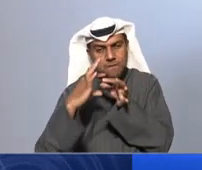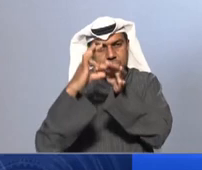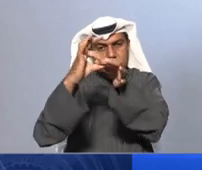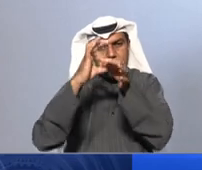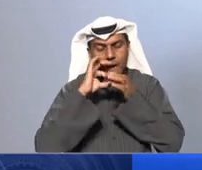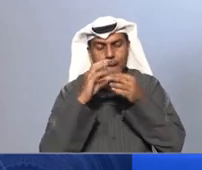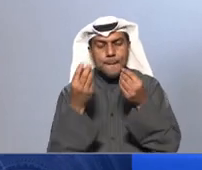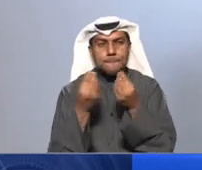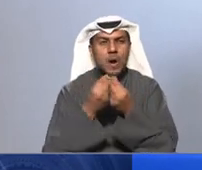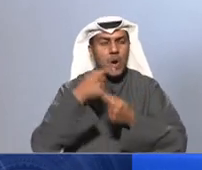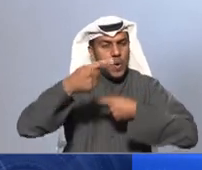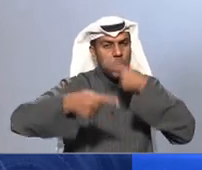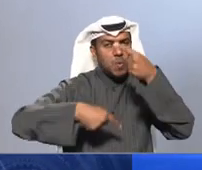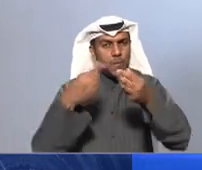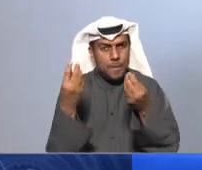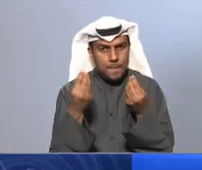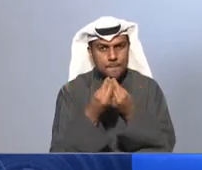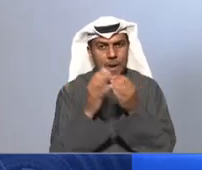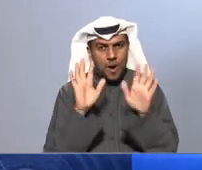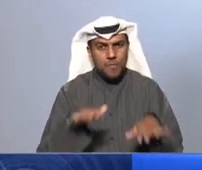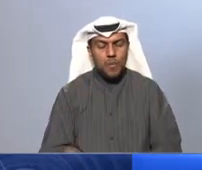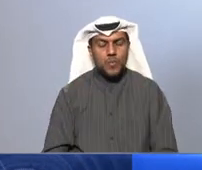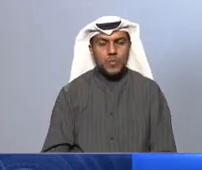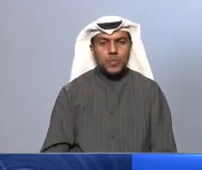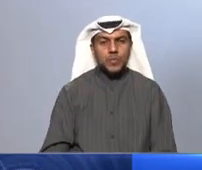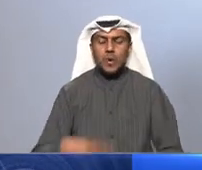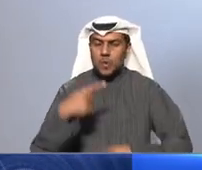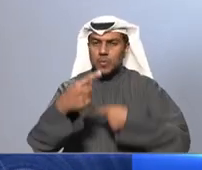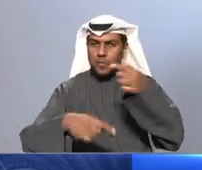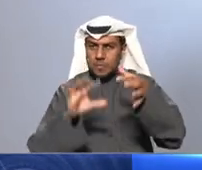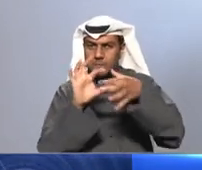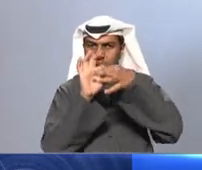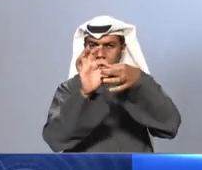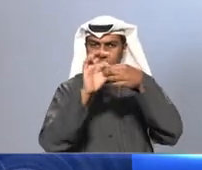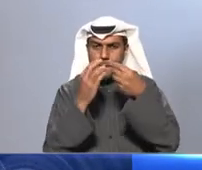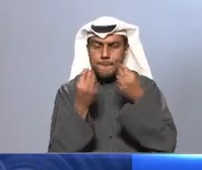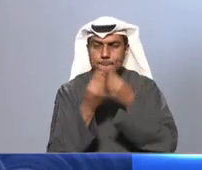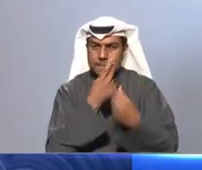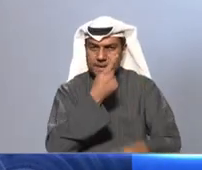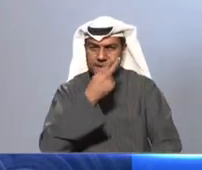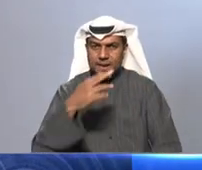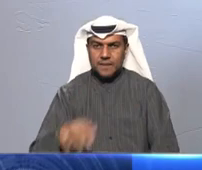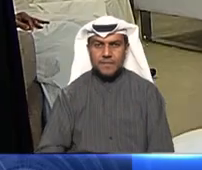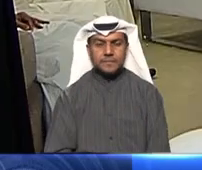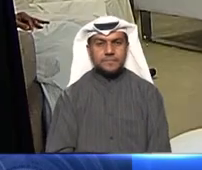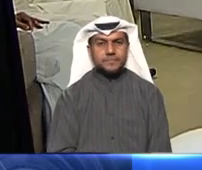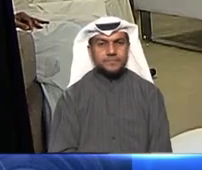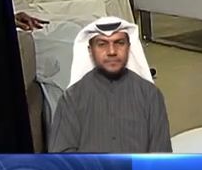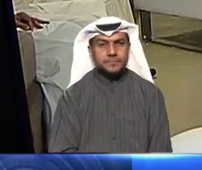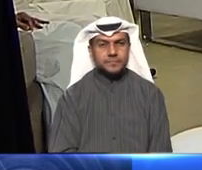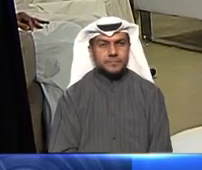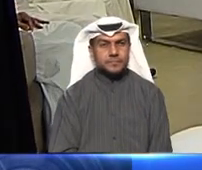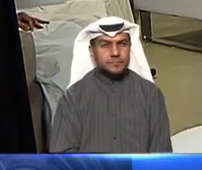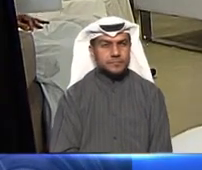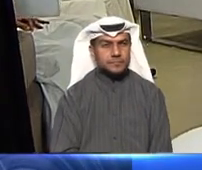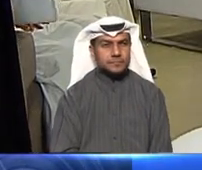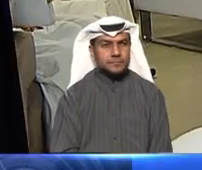لتوقع أي طائرات إجلاء أخرى، وهناك تنسيق مستمر بيننا وبين الجهات المختلفة. تفضل سيدي.